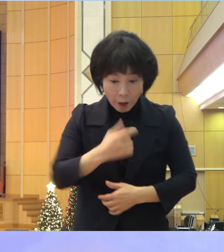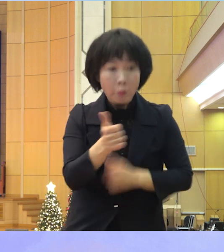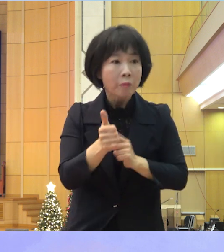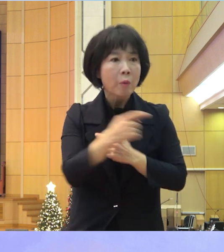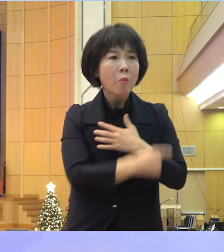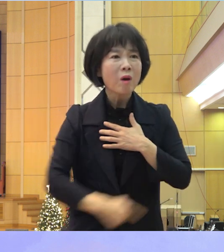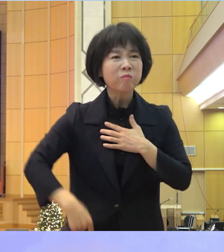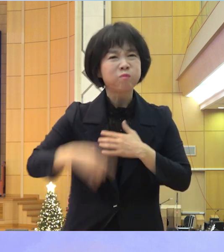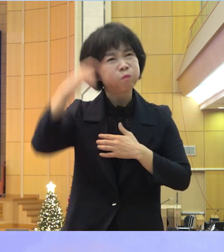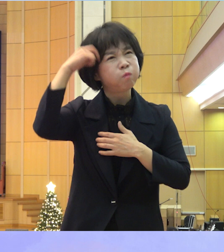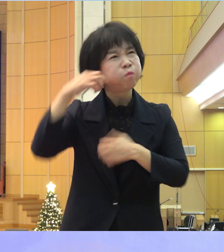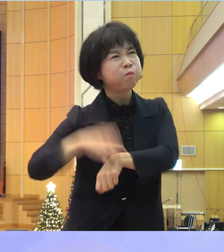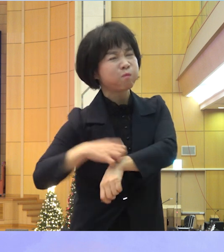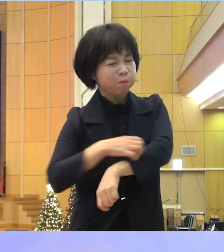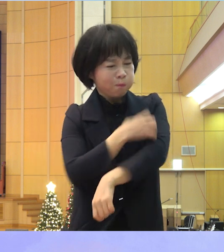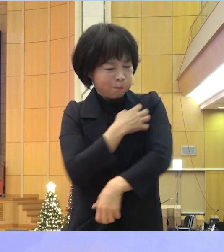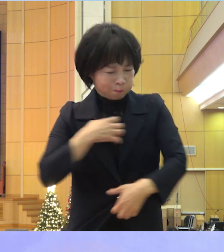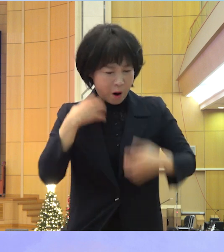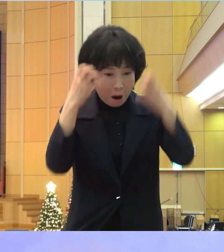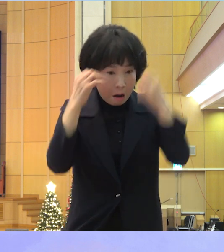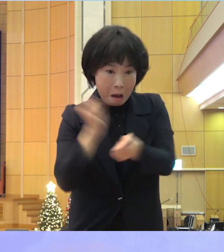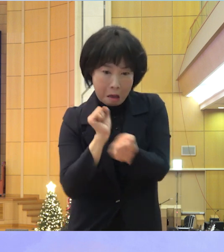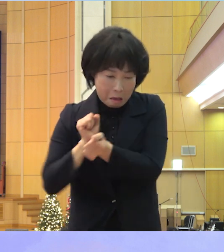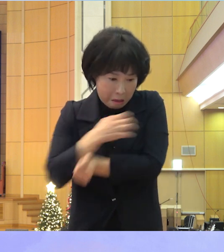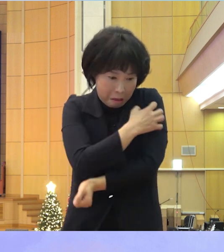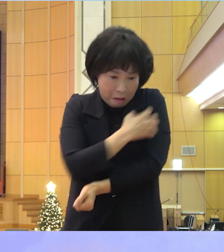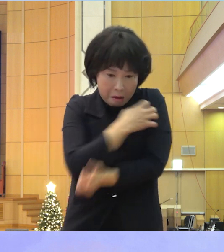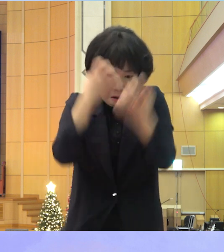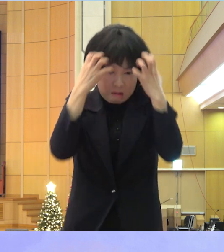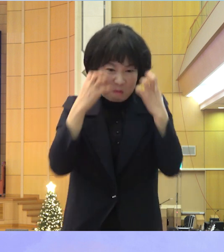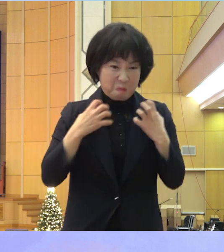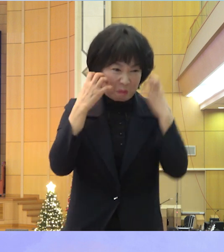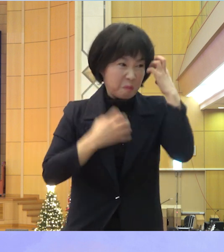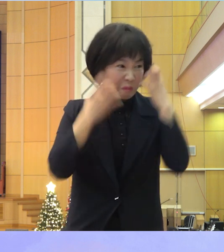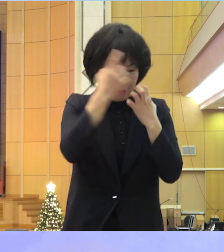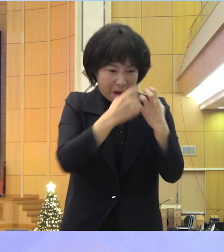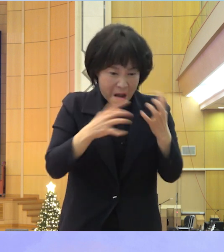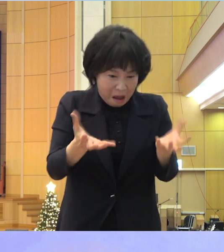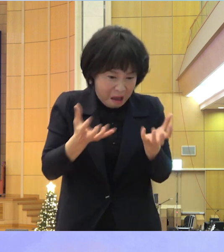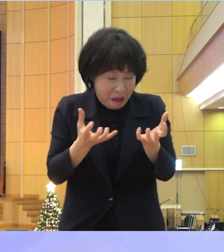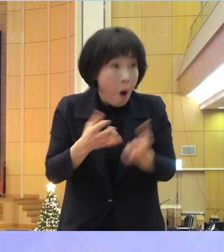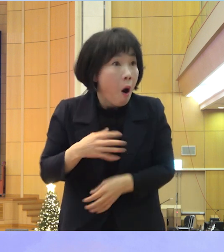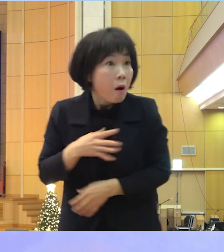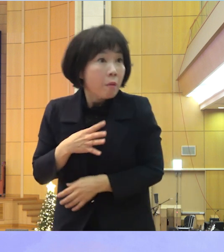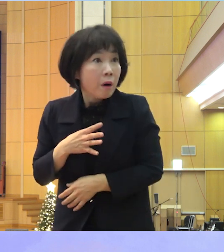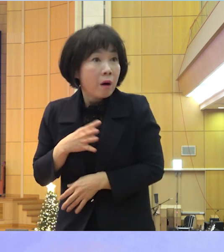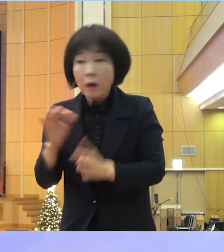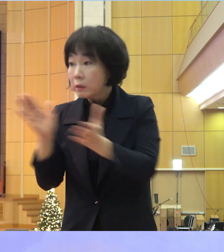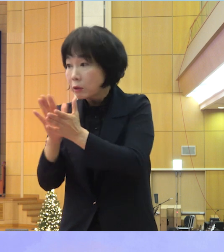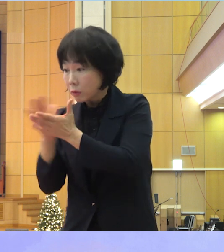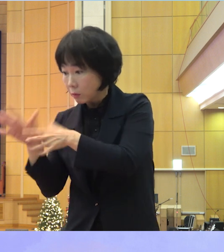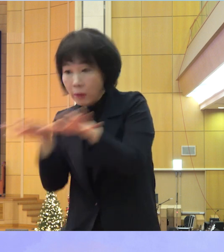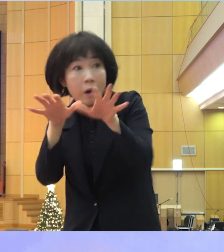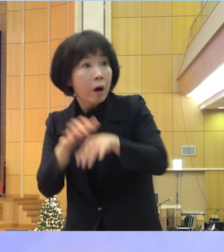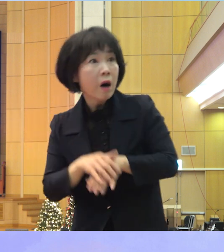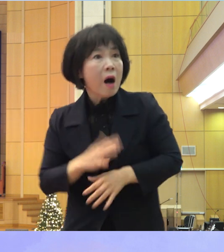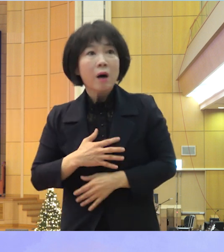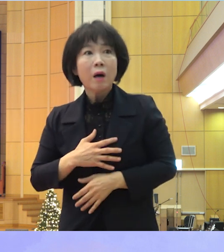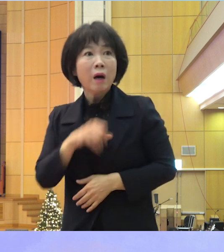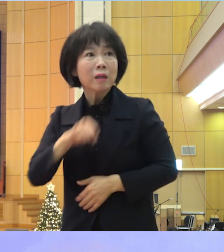가려웠으면 기와 조각으로 육체를 긁어서 친구들이 문병 와가지고 욥이라는